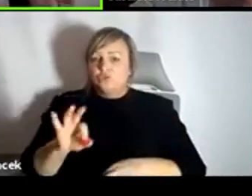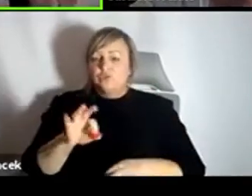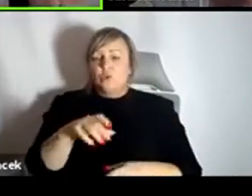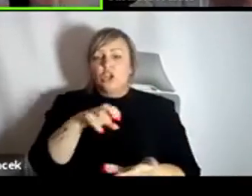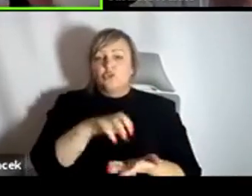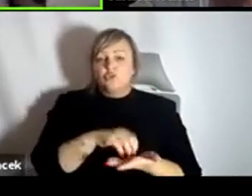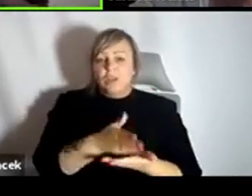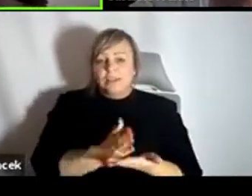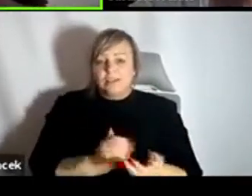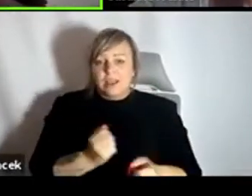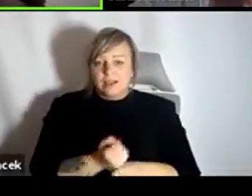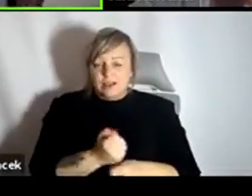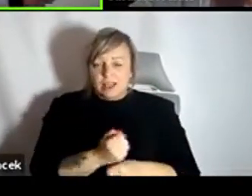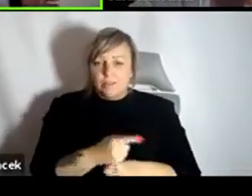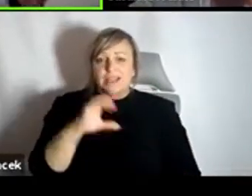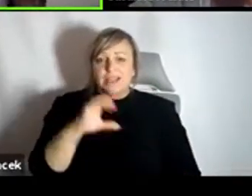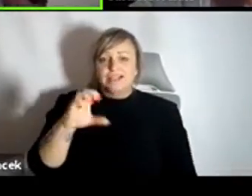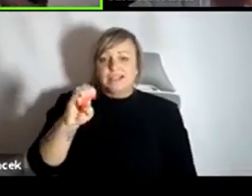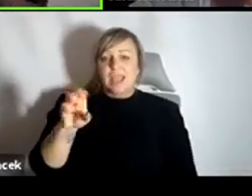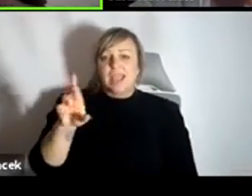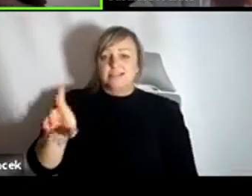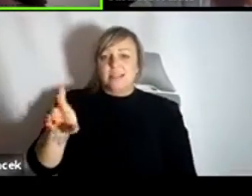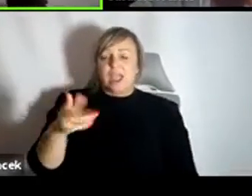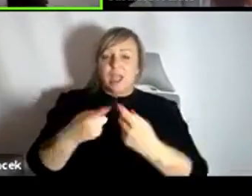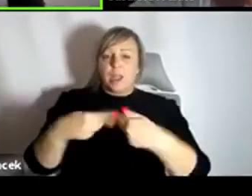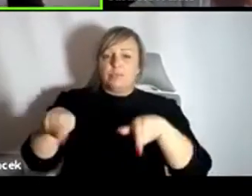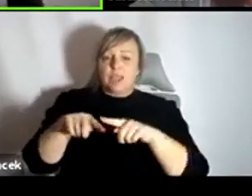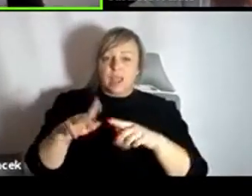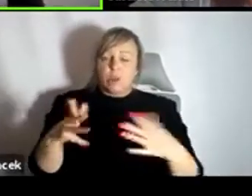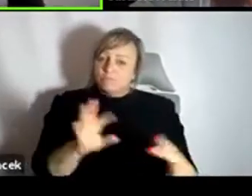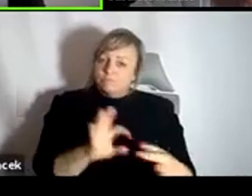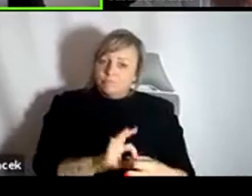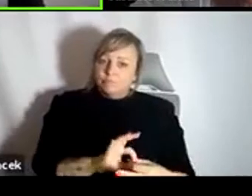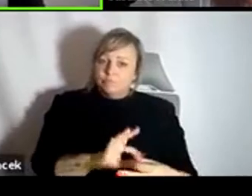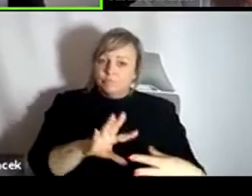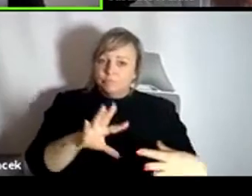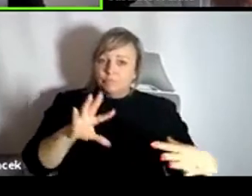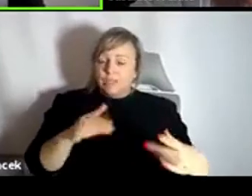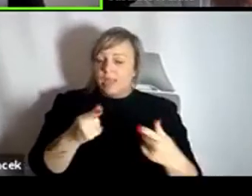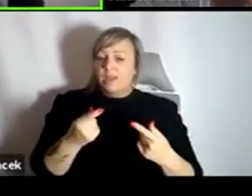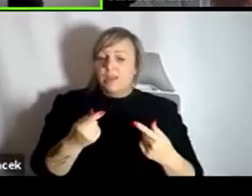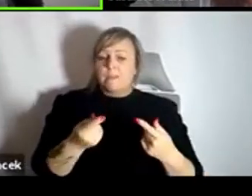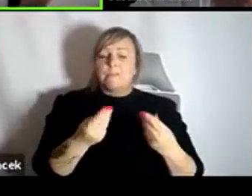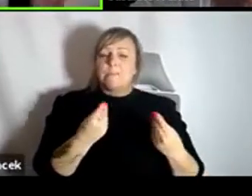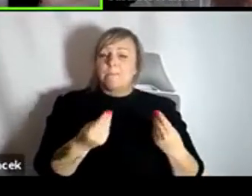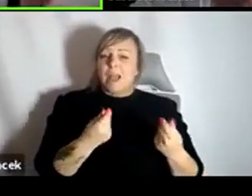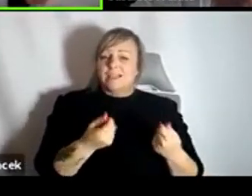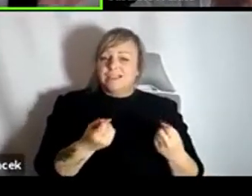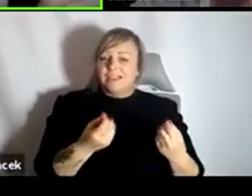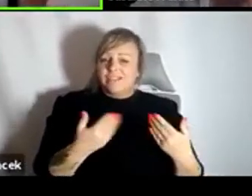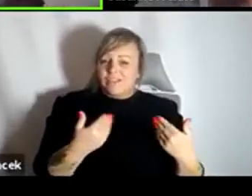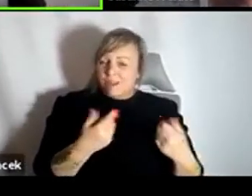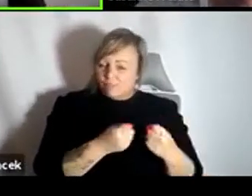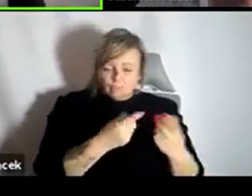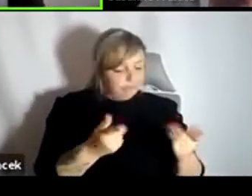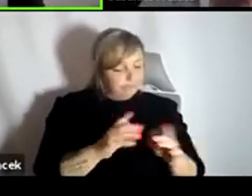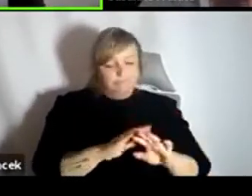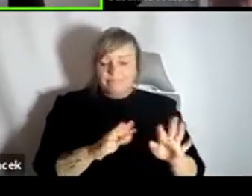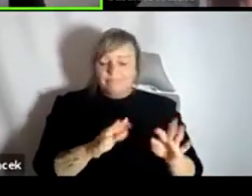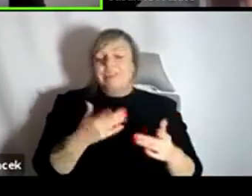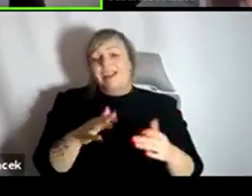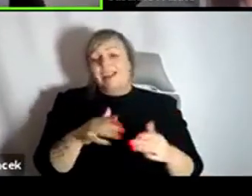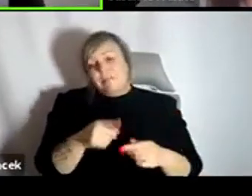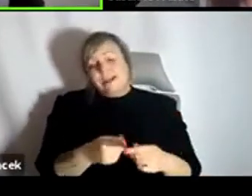sind in so sogenannten CSR-Abteilungen. Die werden immer mehr rausgelöst, auch aus den Marketingabteilungen. In manchen wird es leider noch so